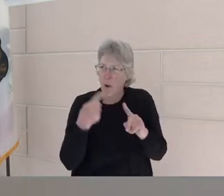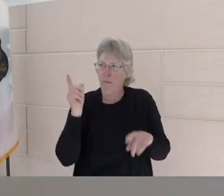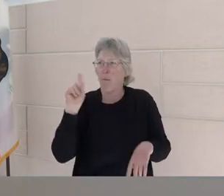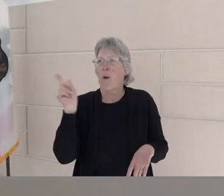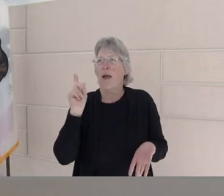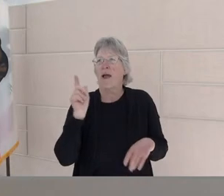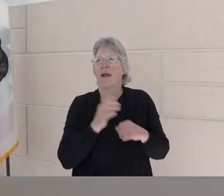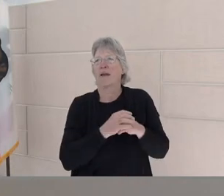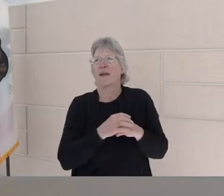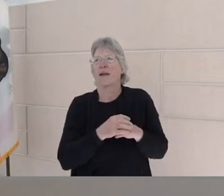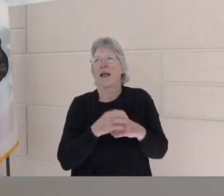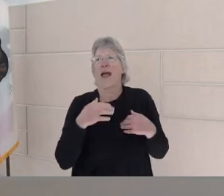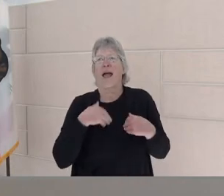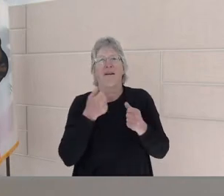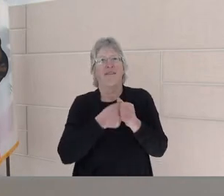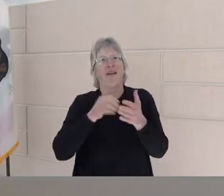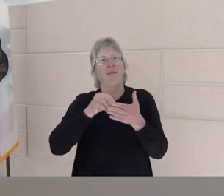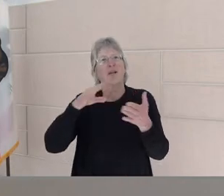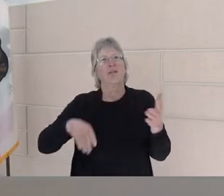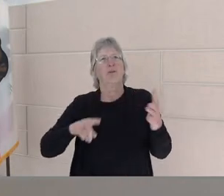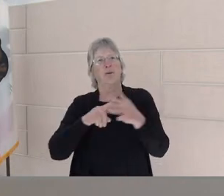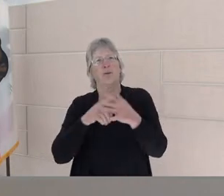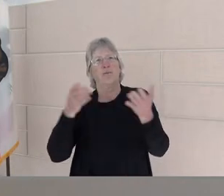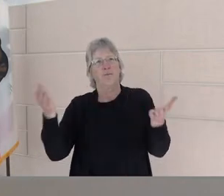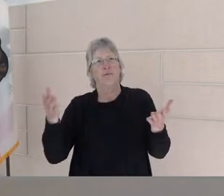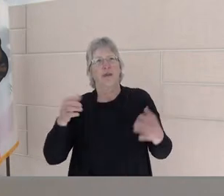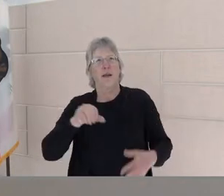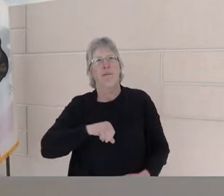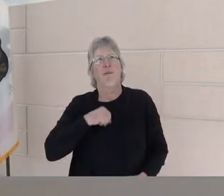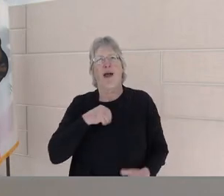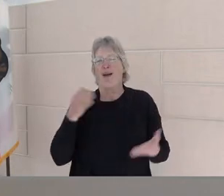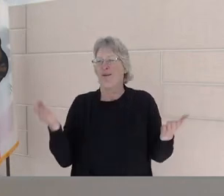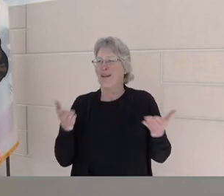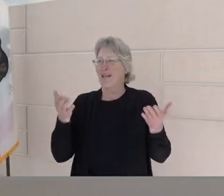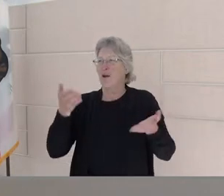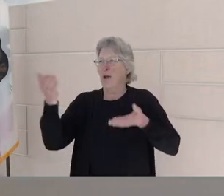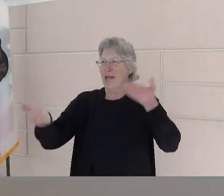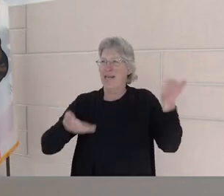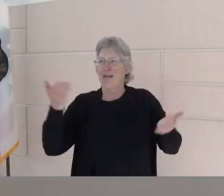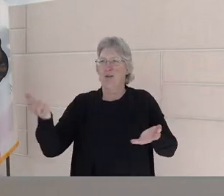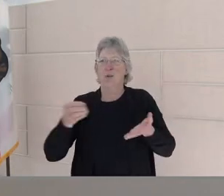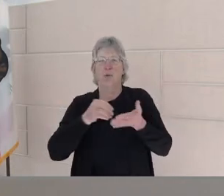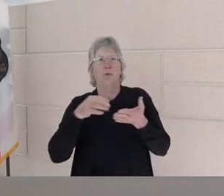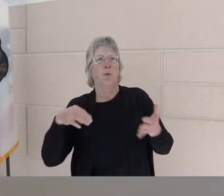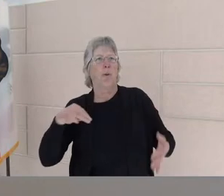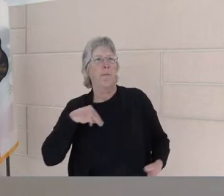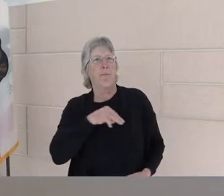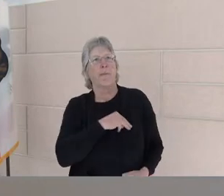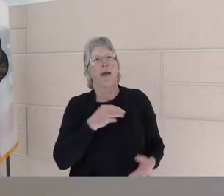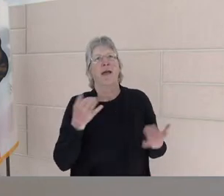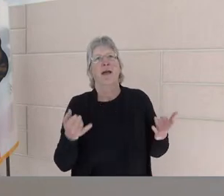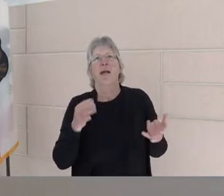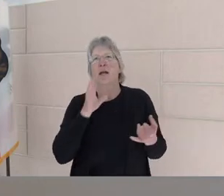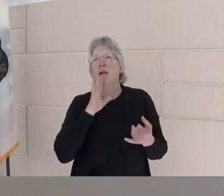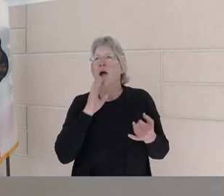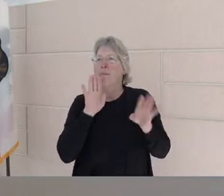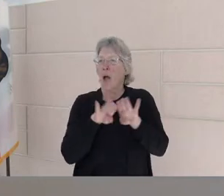តើគេឈ្មោះអីមកពីសាលារៀនណាហើយគេយល់ឃើញយ៉ាងម៉េចដែរនៅពេលត្រឡប់ចូលរៀនវិញ